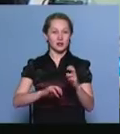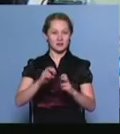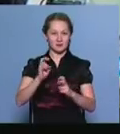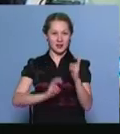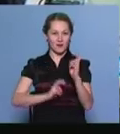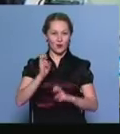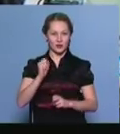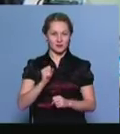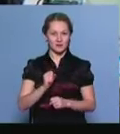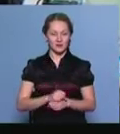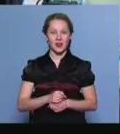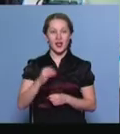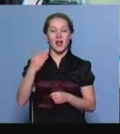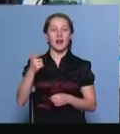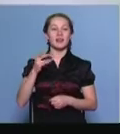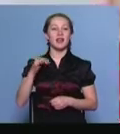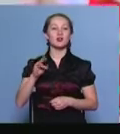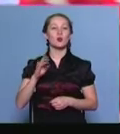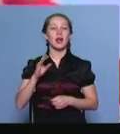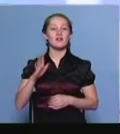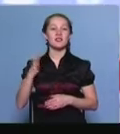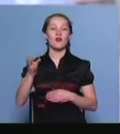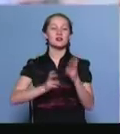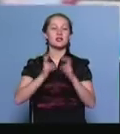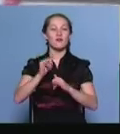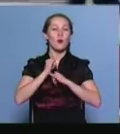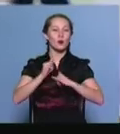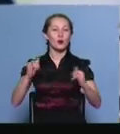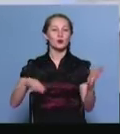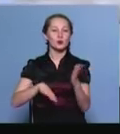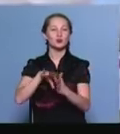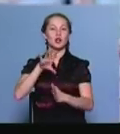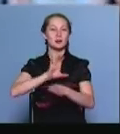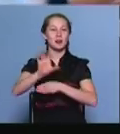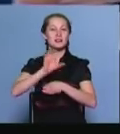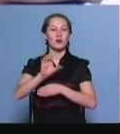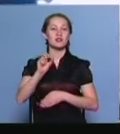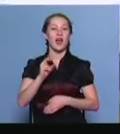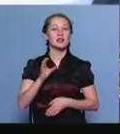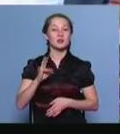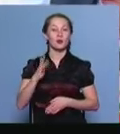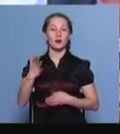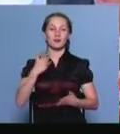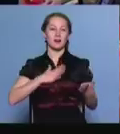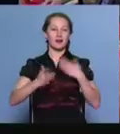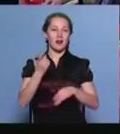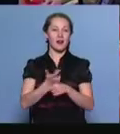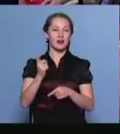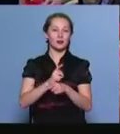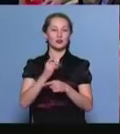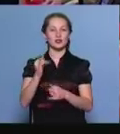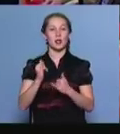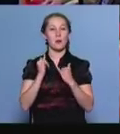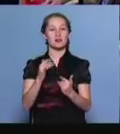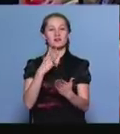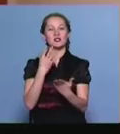Кудрявцев. Под его руководством завод стабильно развивается, наращивает темпы производства. Награде очень рад. Победу посвятил любимому